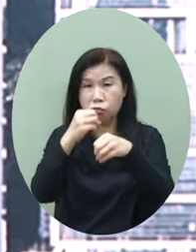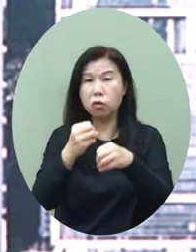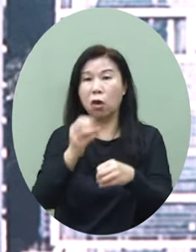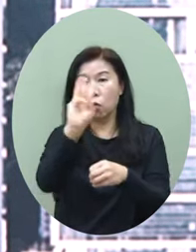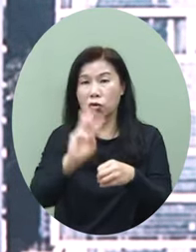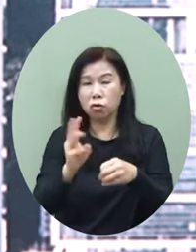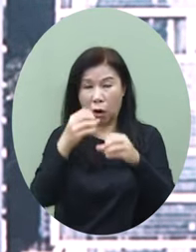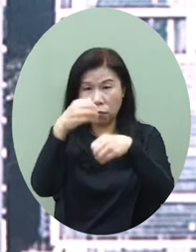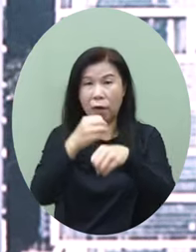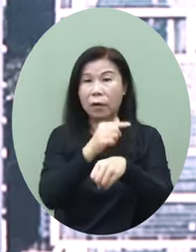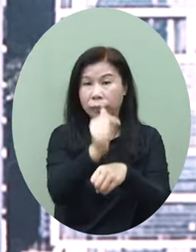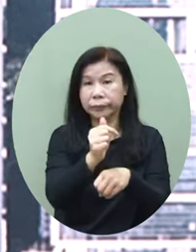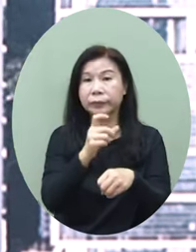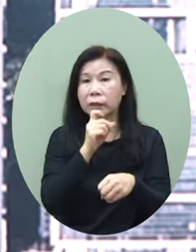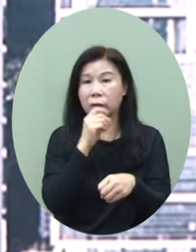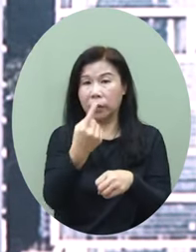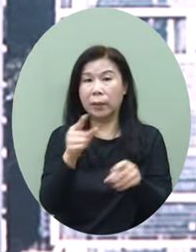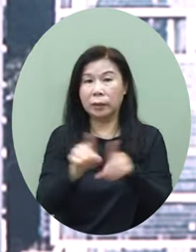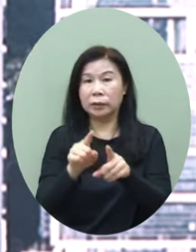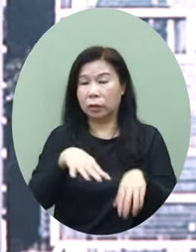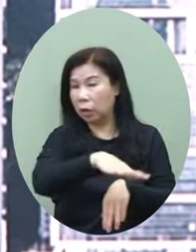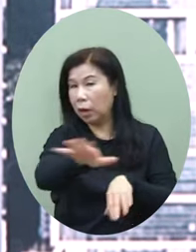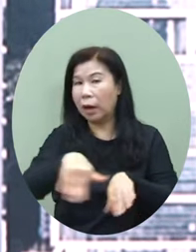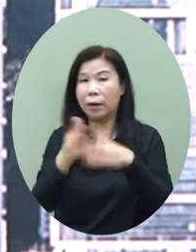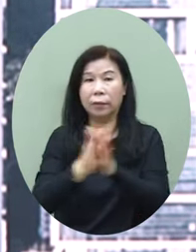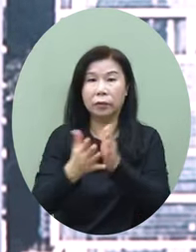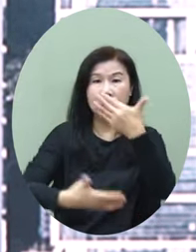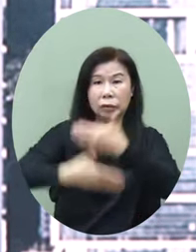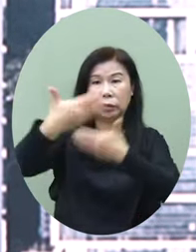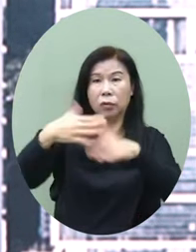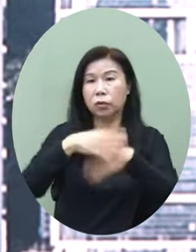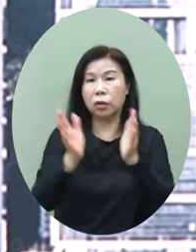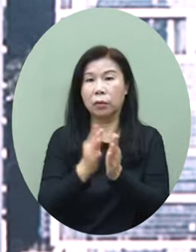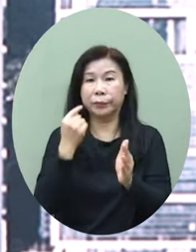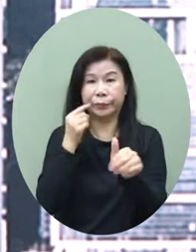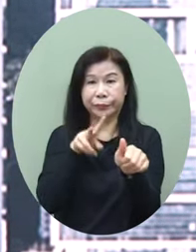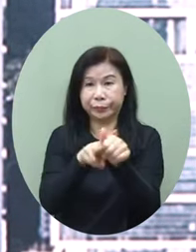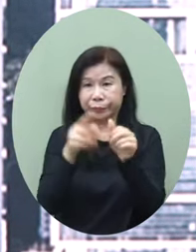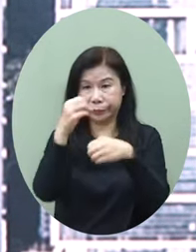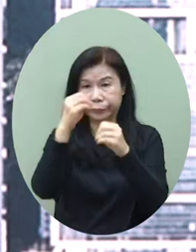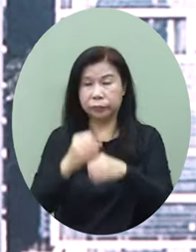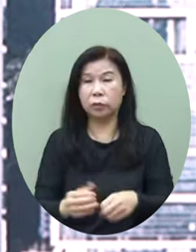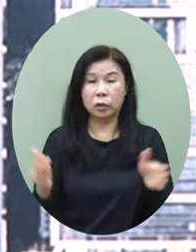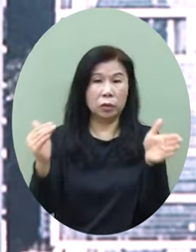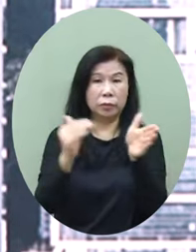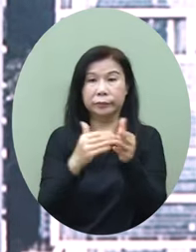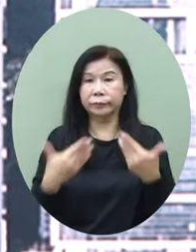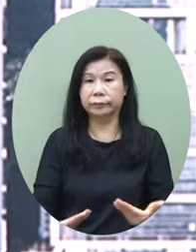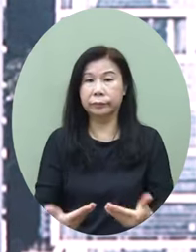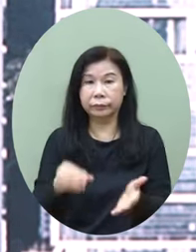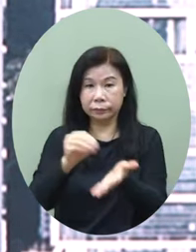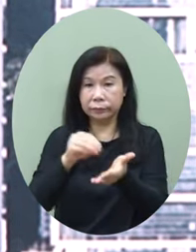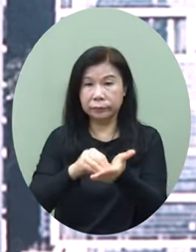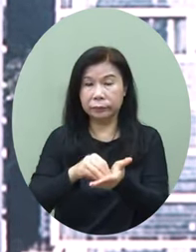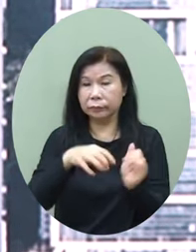都需要就著這個樣本涵蓋的大廈進行強制檢測到目前為止指定